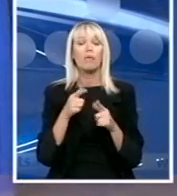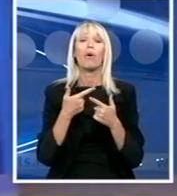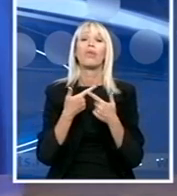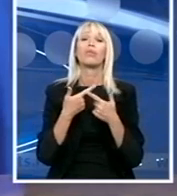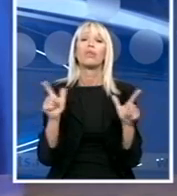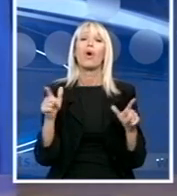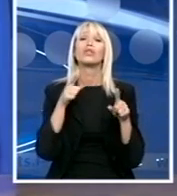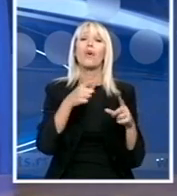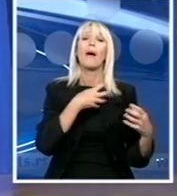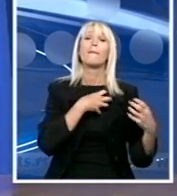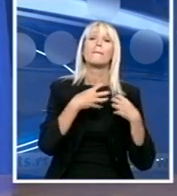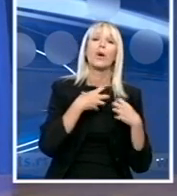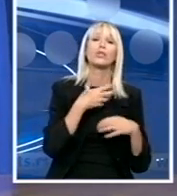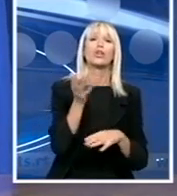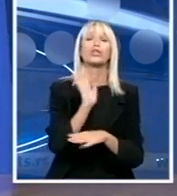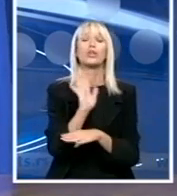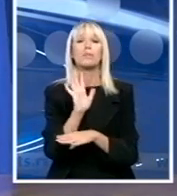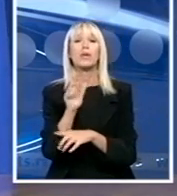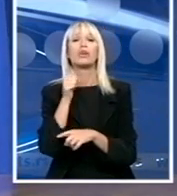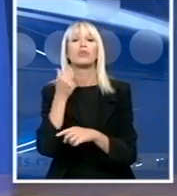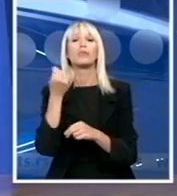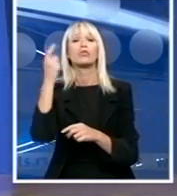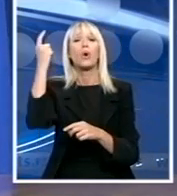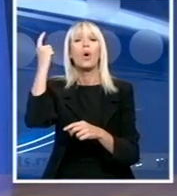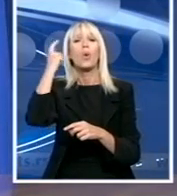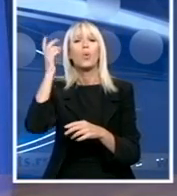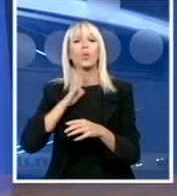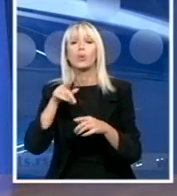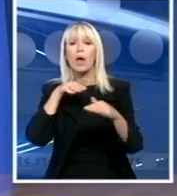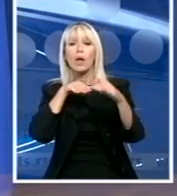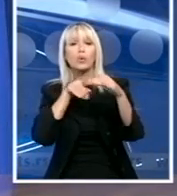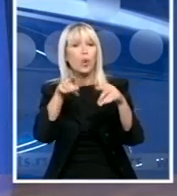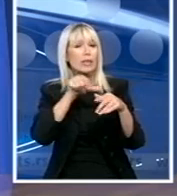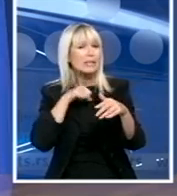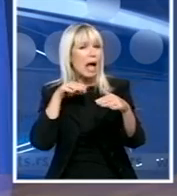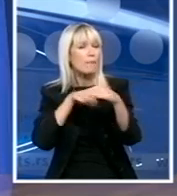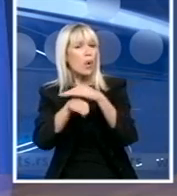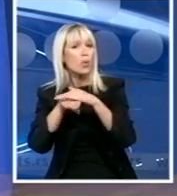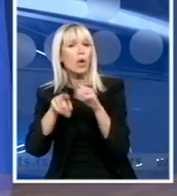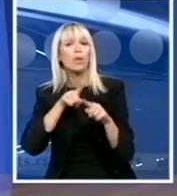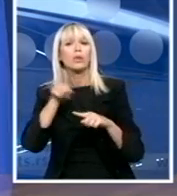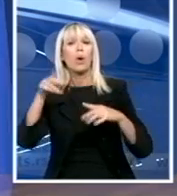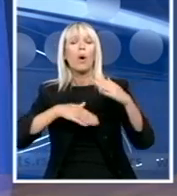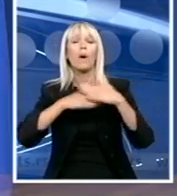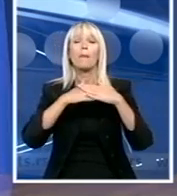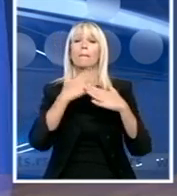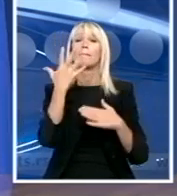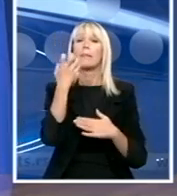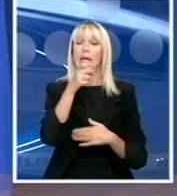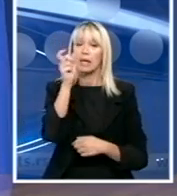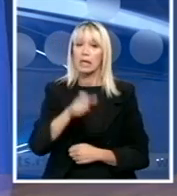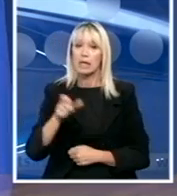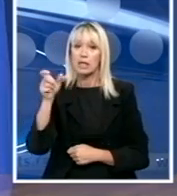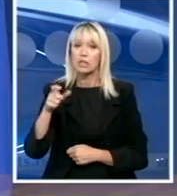kulturnih ustanova odnosi se samo na zatvorene prostore i tu je ograničenje 500 ljudi. Dakle, ako neko poželi da pravi neku kulturnu manifestaciju